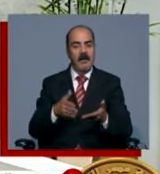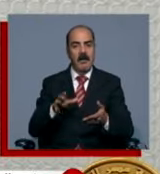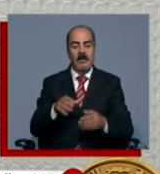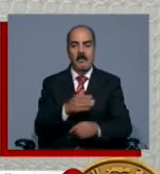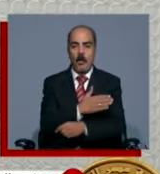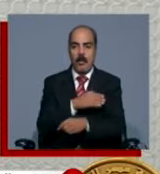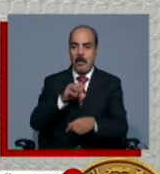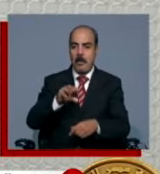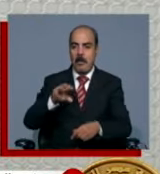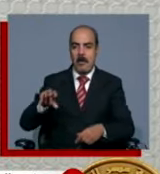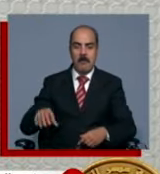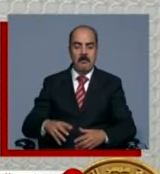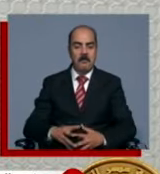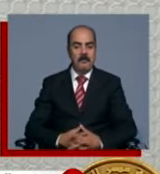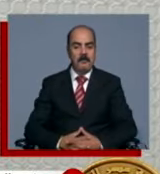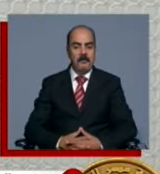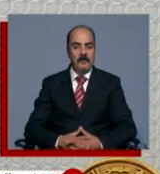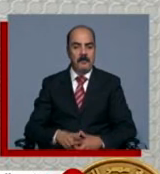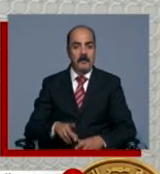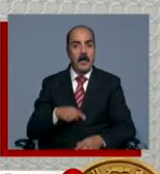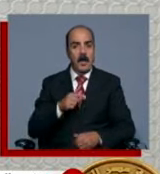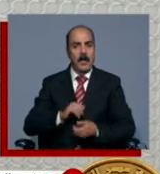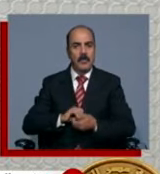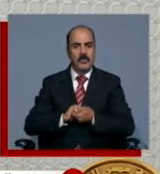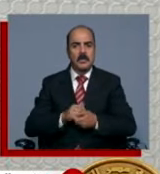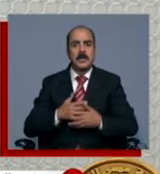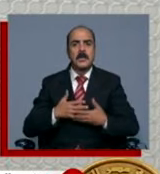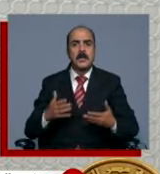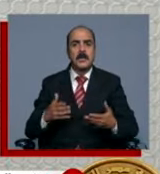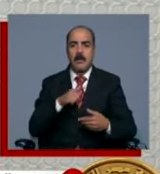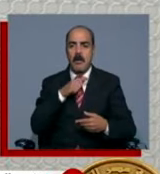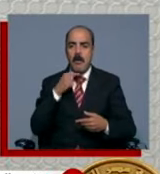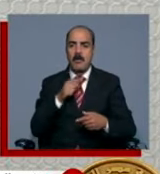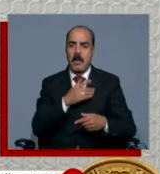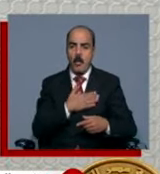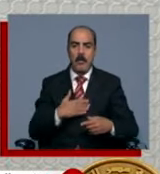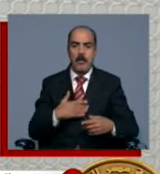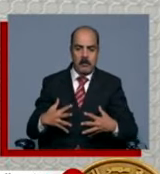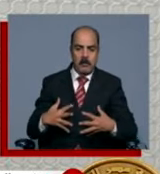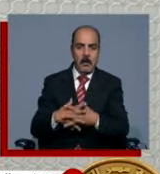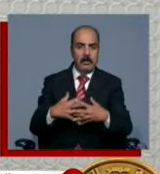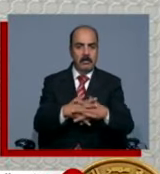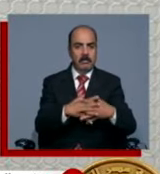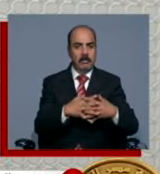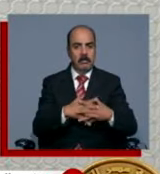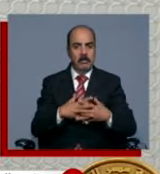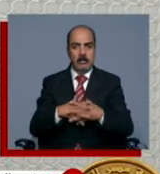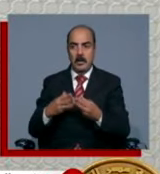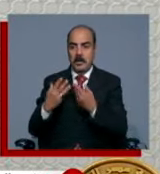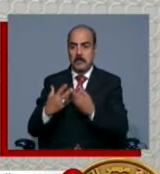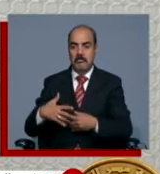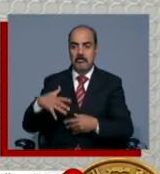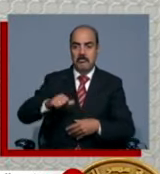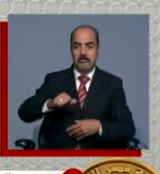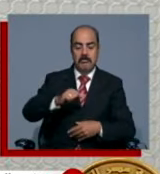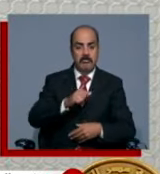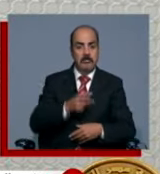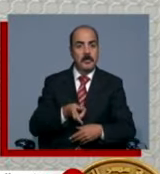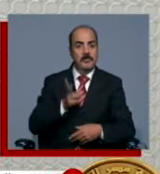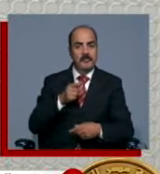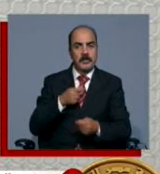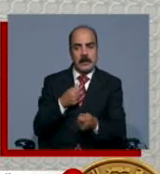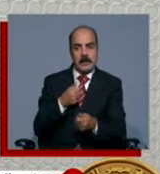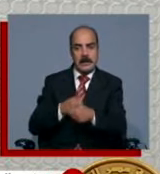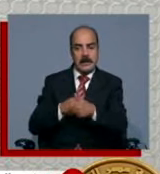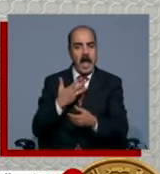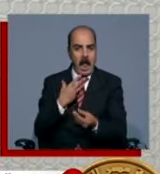التجمع، وتعزيز التعاون بين مؤسسات القطاع الخاص عبر استثمار المميزات التنافسية